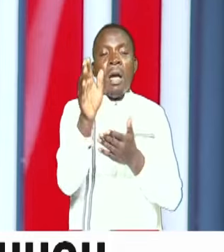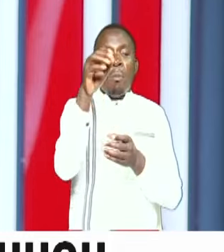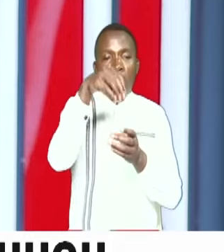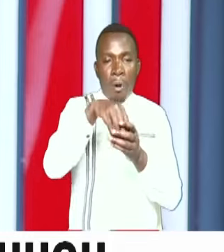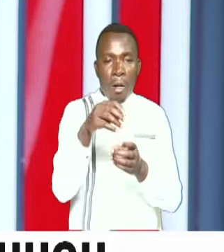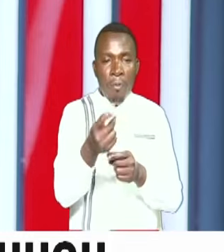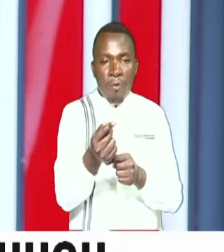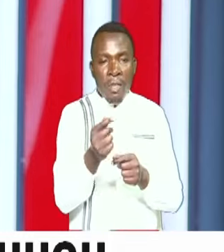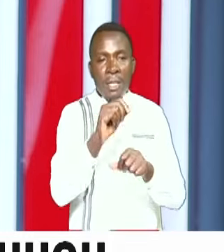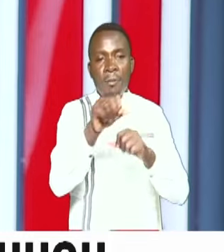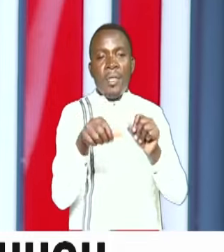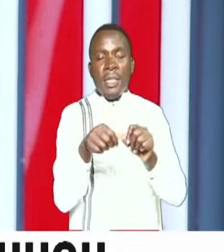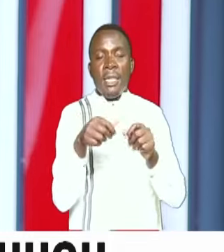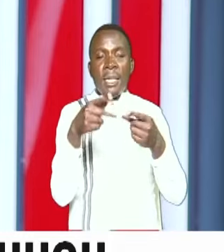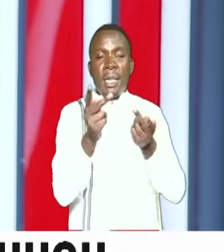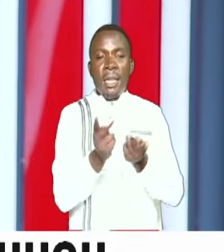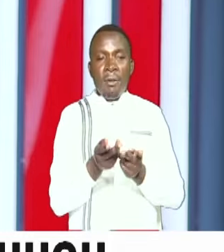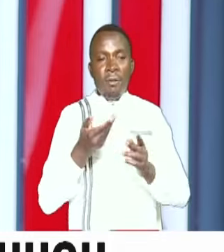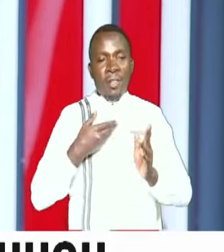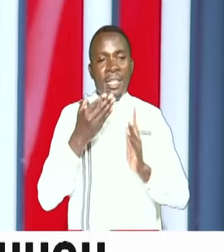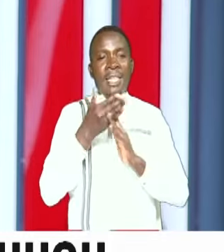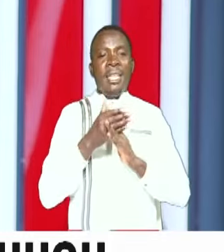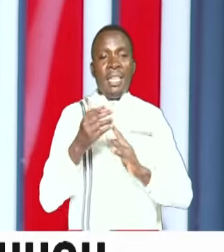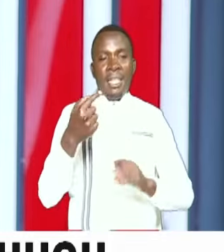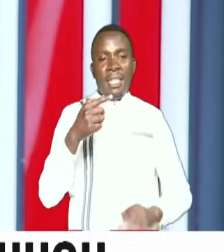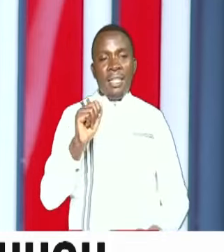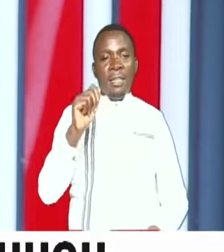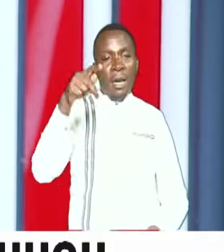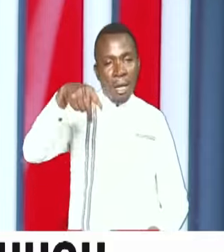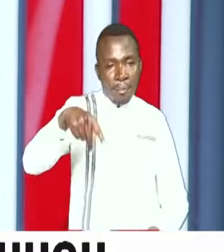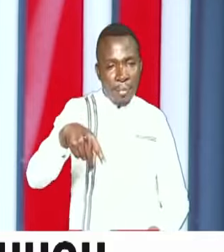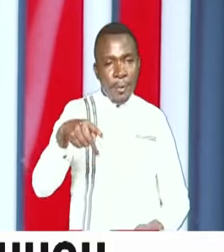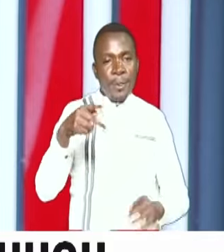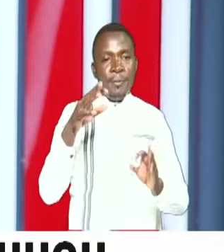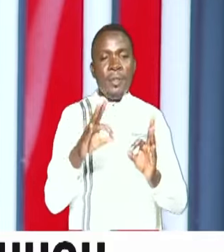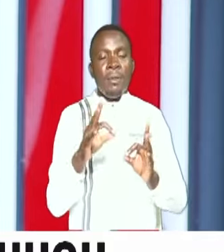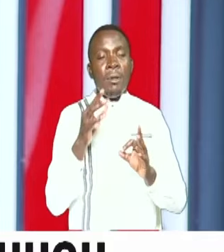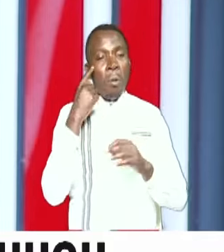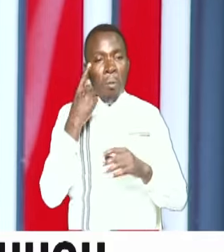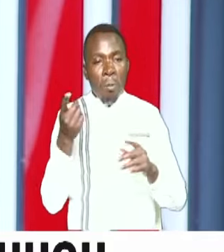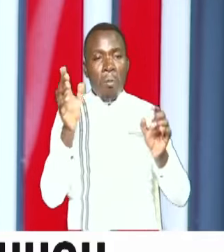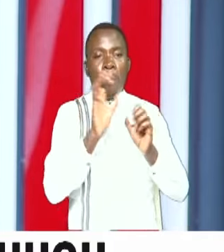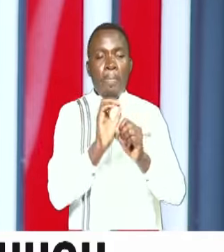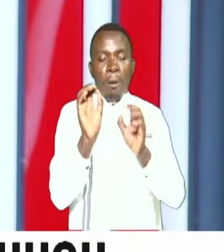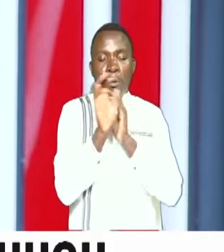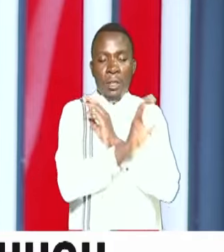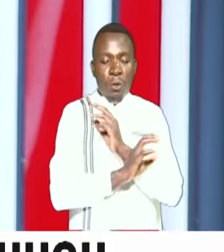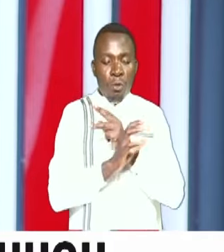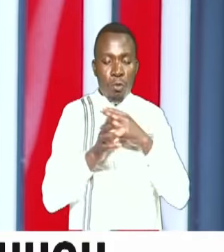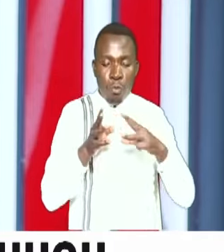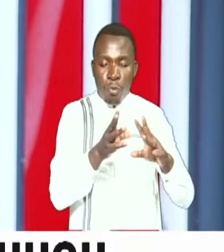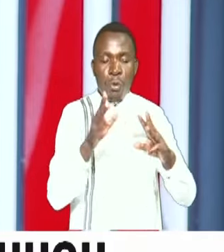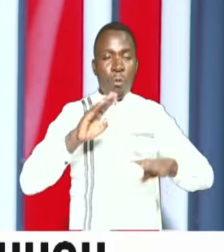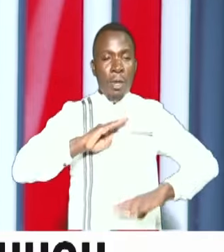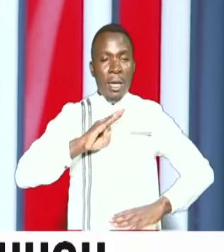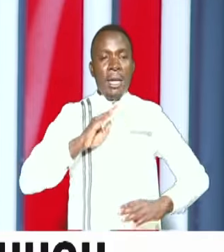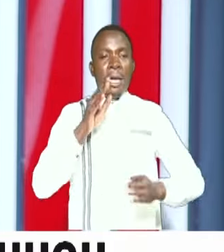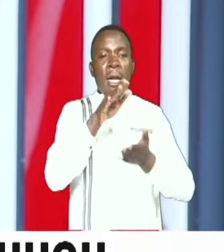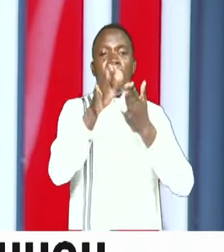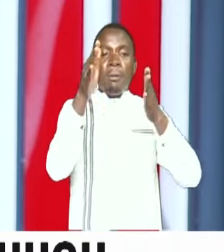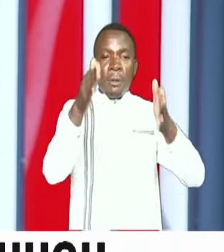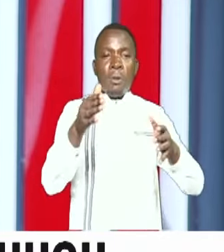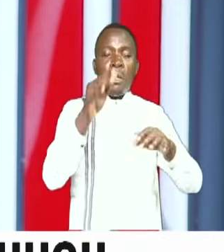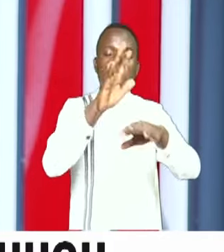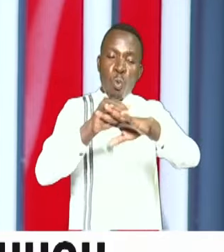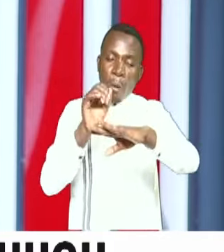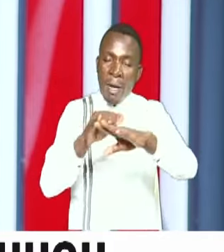nanone naho dufite gap cyangwa se cyuho cy'ibyo tutarabona mu gihugu mu buryo buhagije kugira ngo abashoramari